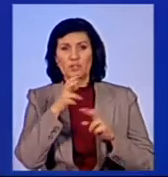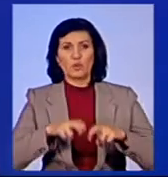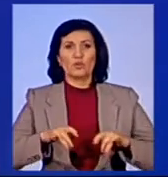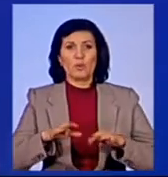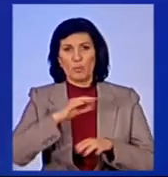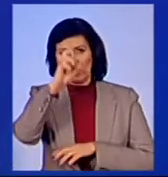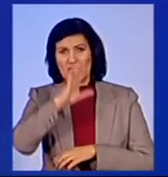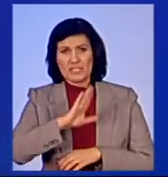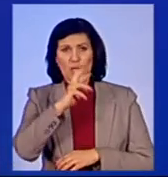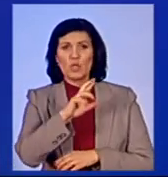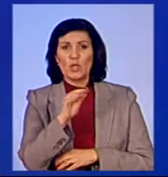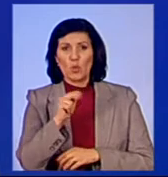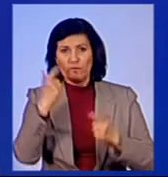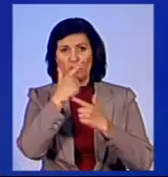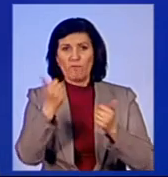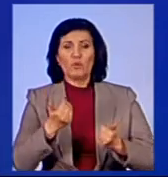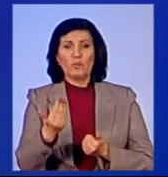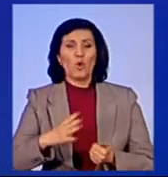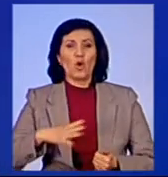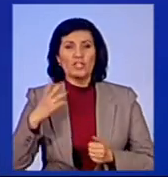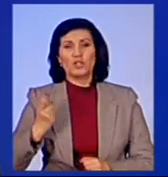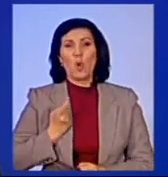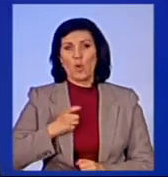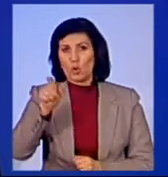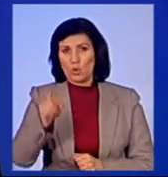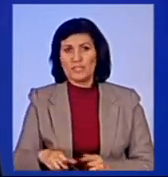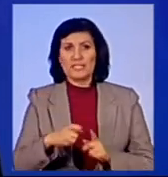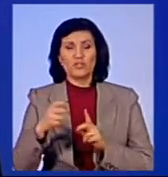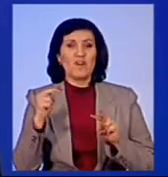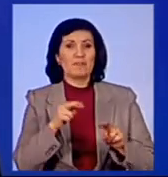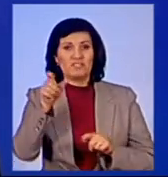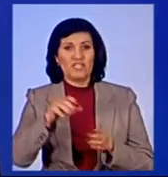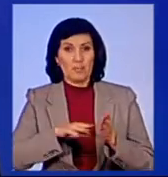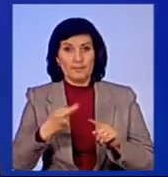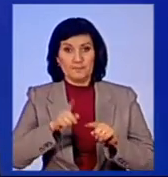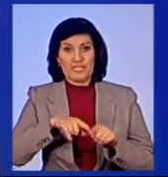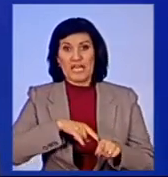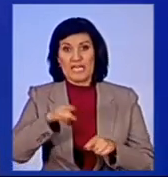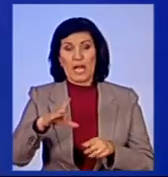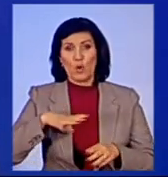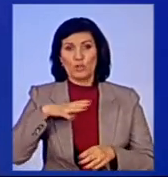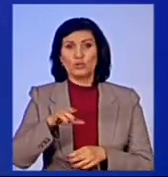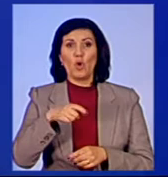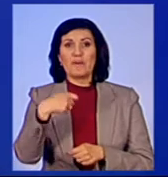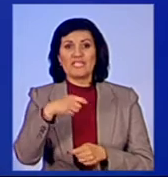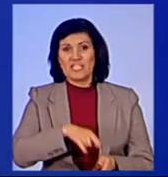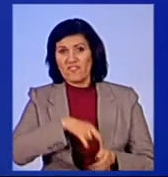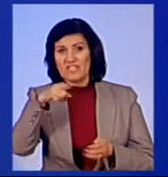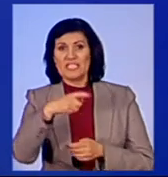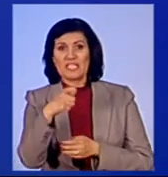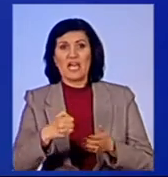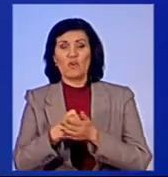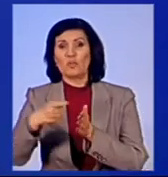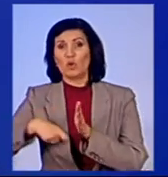про держзраду Януковича повідомив його колишній охоронець. За словами свідка, після того, як літак колишнього президента вилетів із Харкова